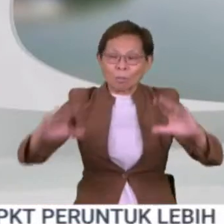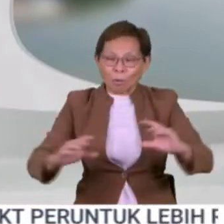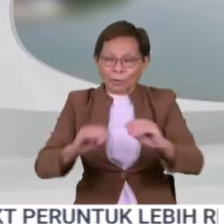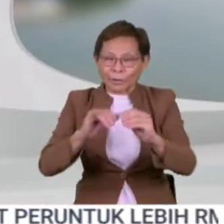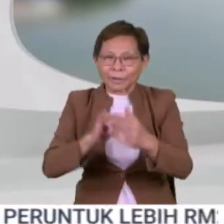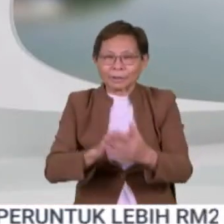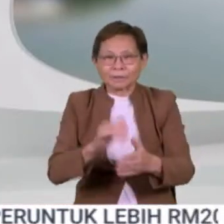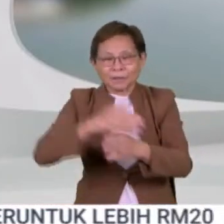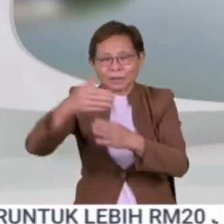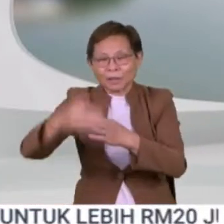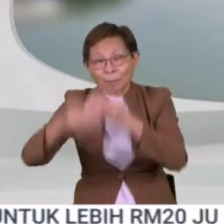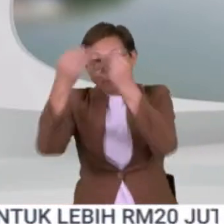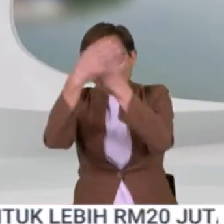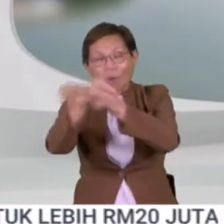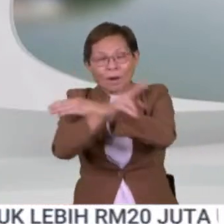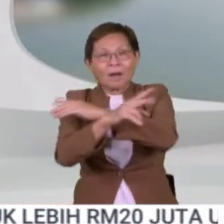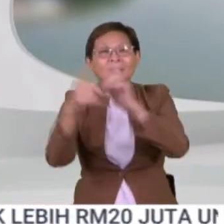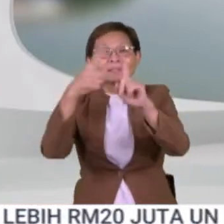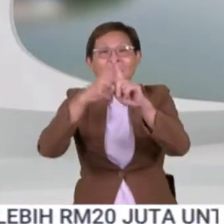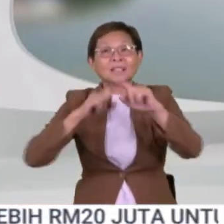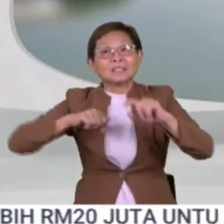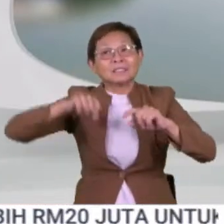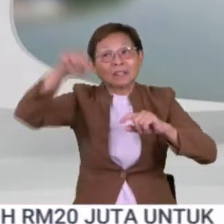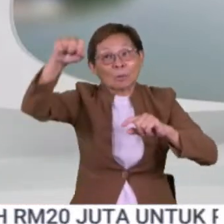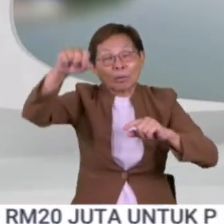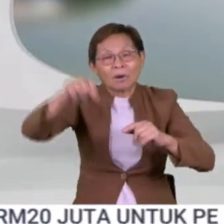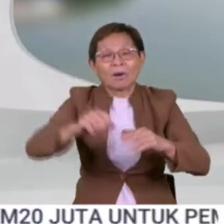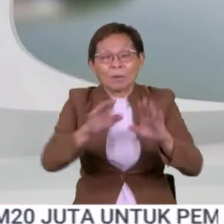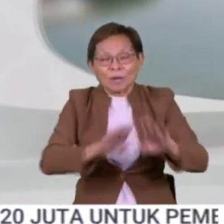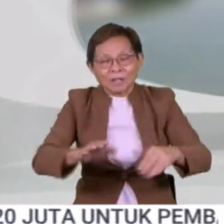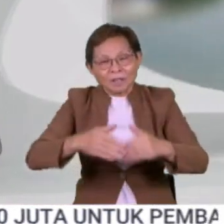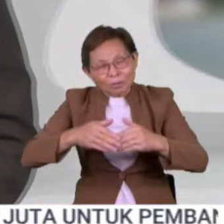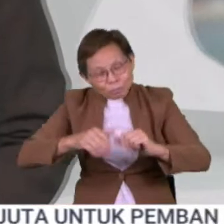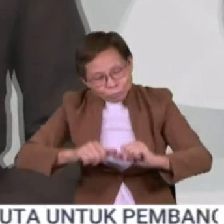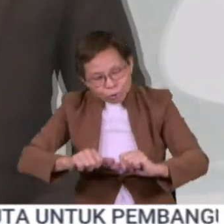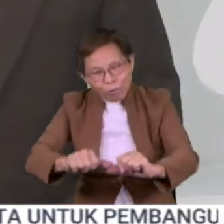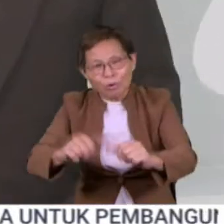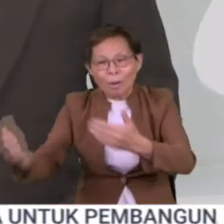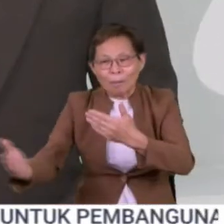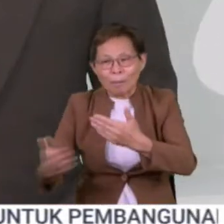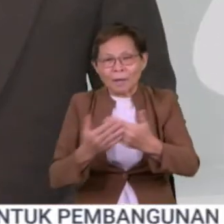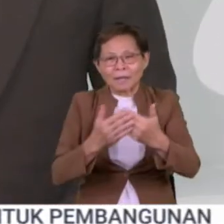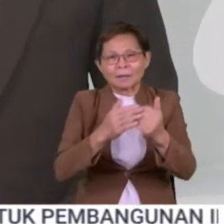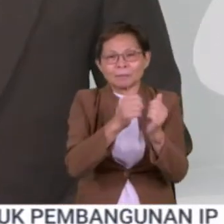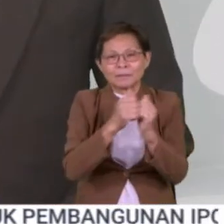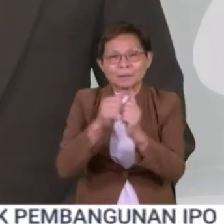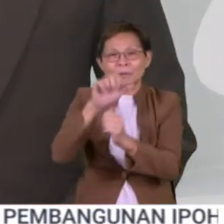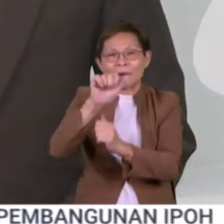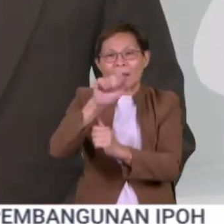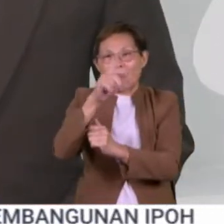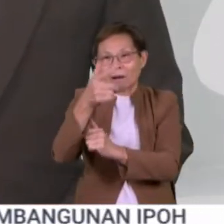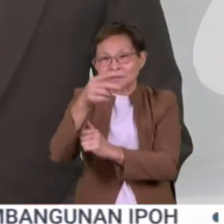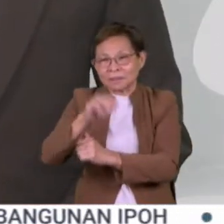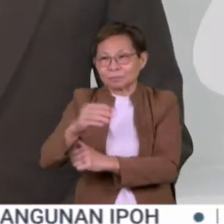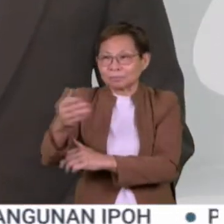baik sekian paparan dari negeri di bawah Bayu berita seterusnya kita kembali bersama di angkasa